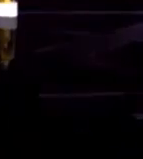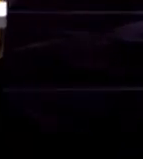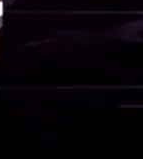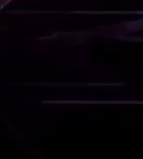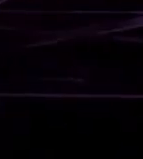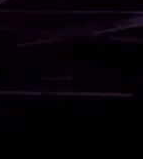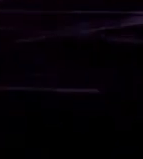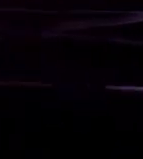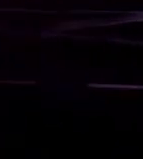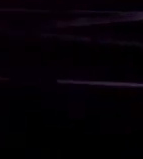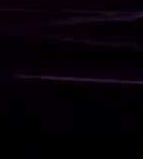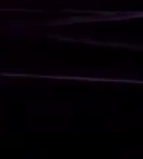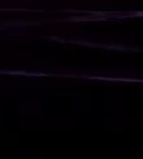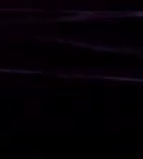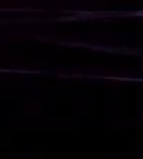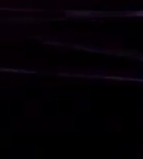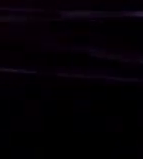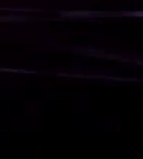Labbaik